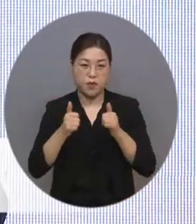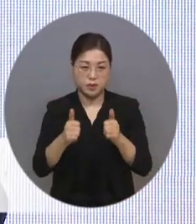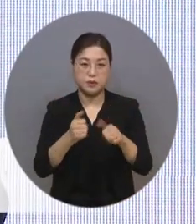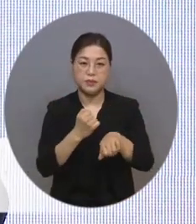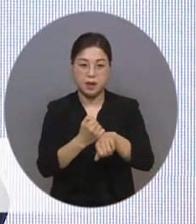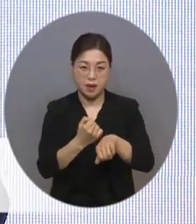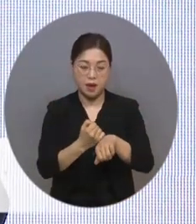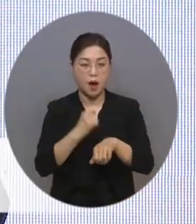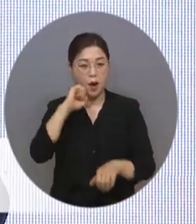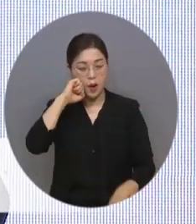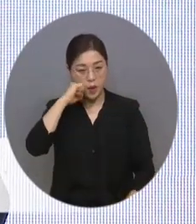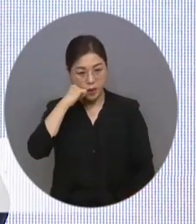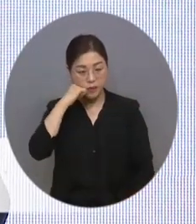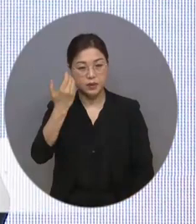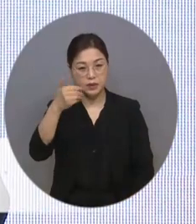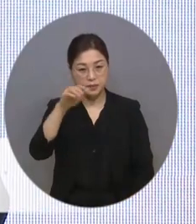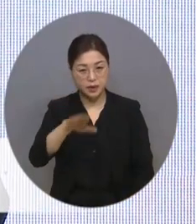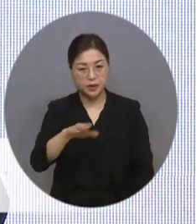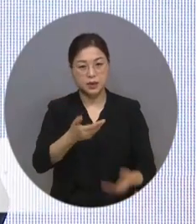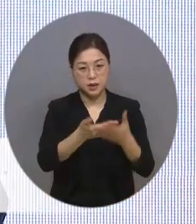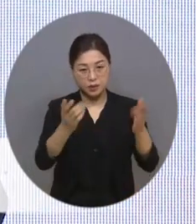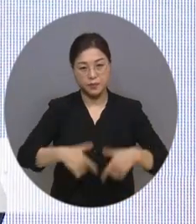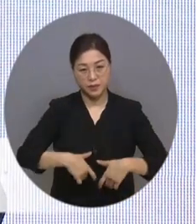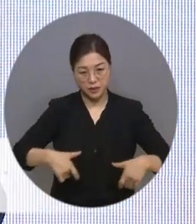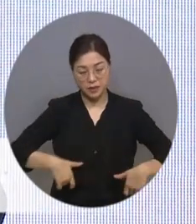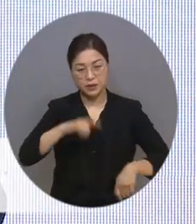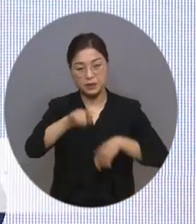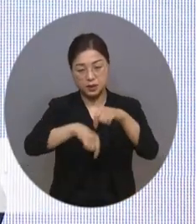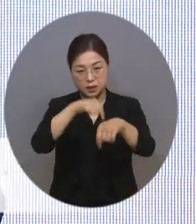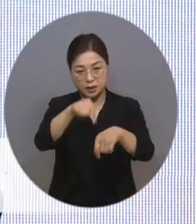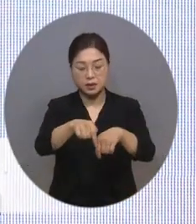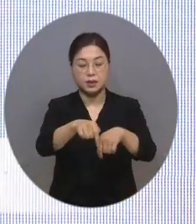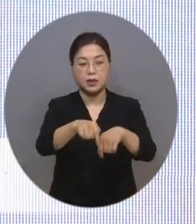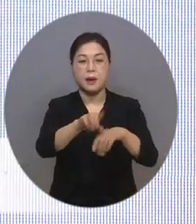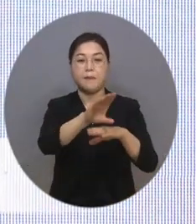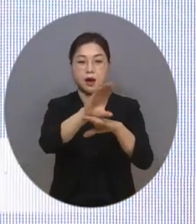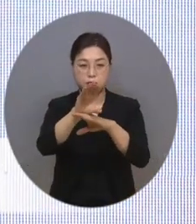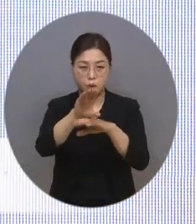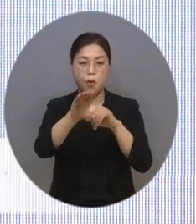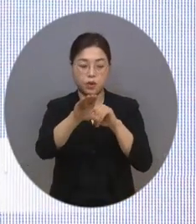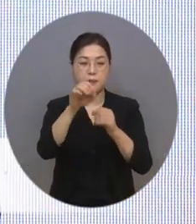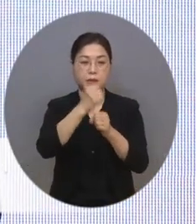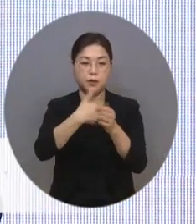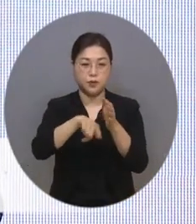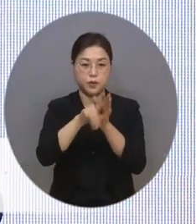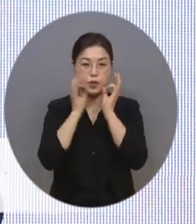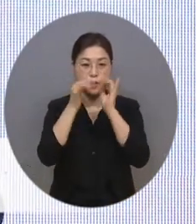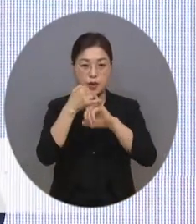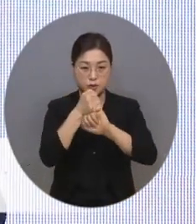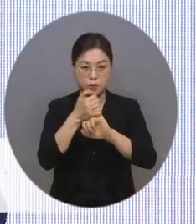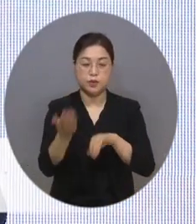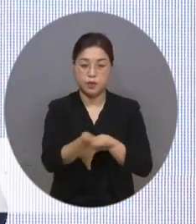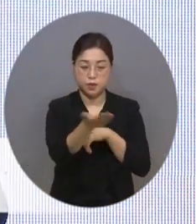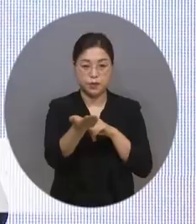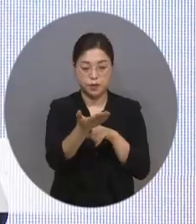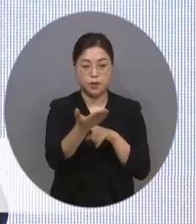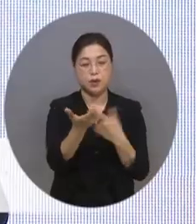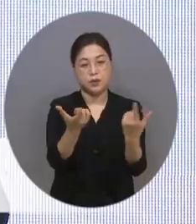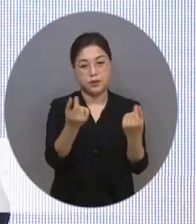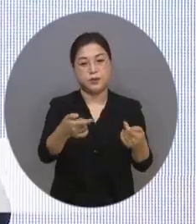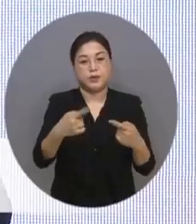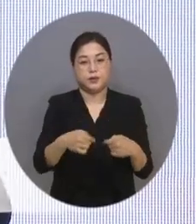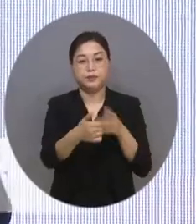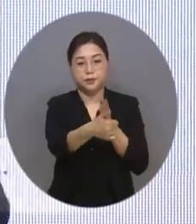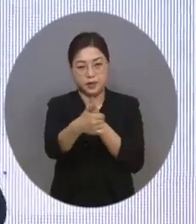되어가지고 어려울수록 나눔과 배려를 실천하는 방송이 되도록 저도 최선을 다할 거니까 여러분들도 그렇게